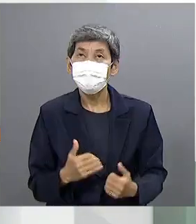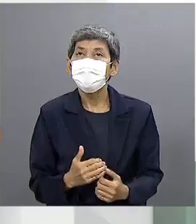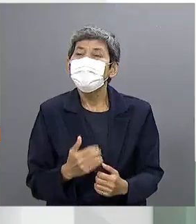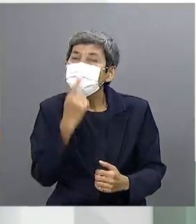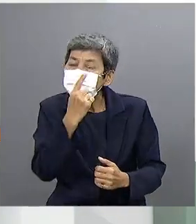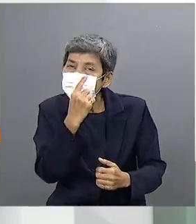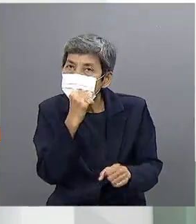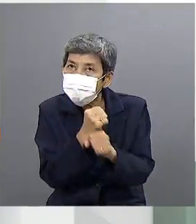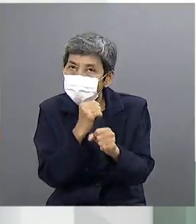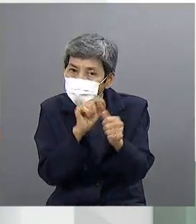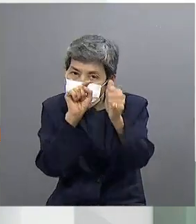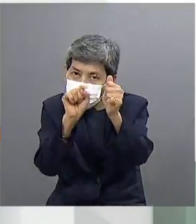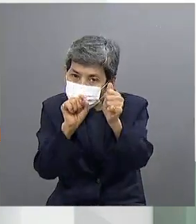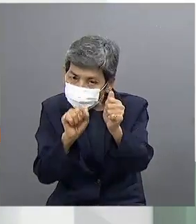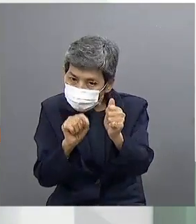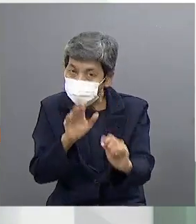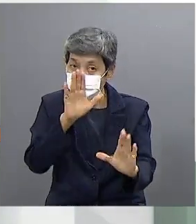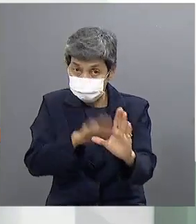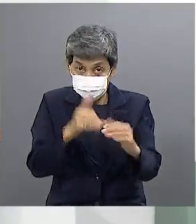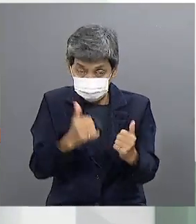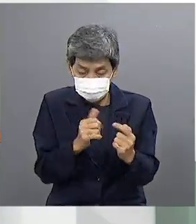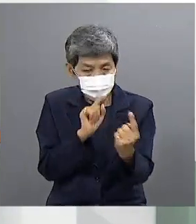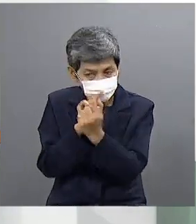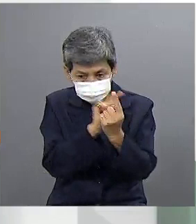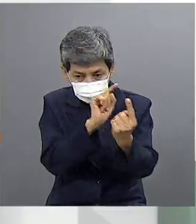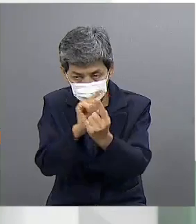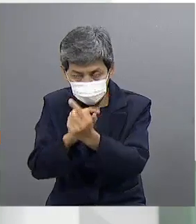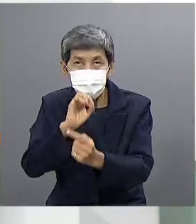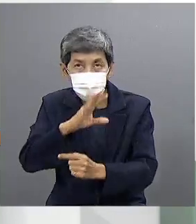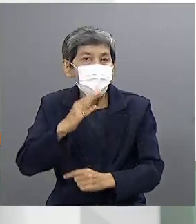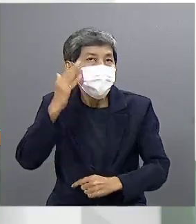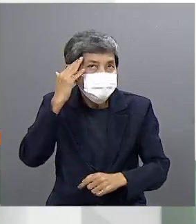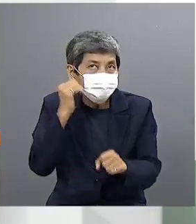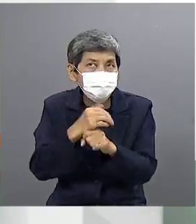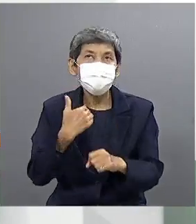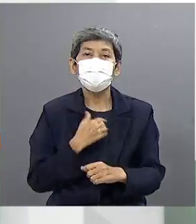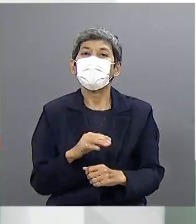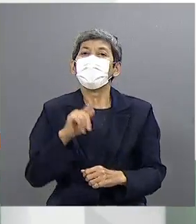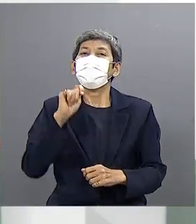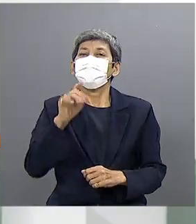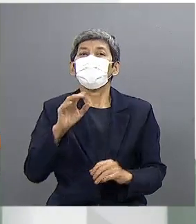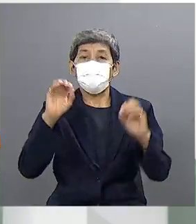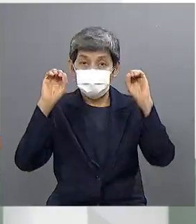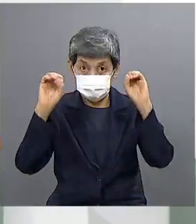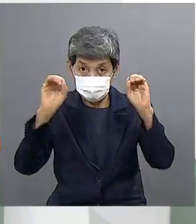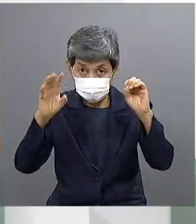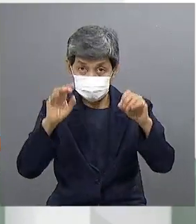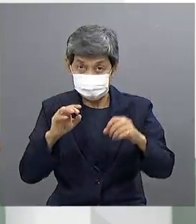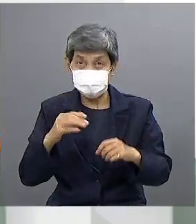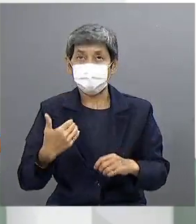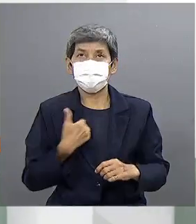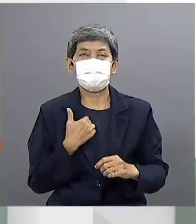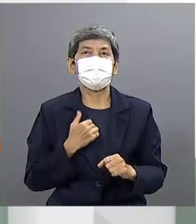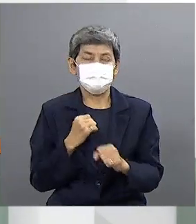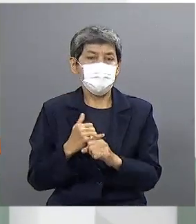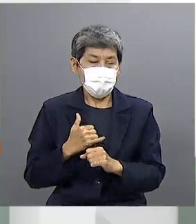ตที่ผู้สมัครวันนี้ลงกันไปแล้วก็แจ้งให้สื่อได้รับทราบเช่นทุ่งครุเนี่ยคุณผู้ชมเป็นเขตที่ใช้สิทธิ์กันคึกคักมากที่